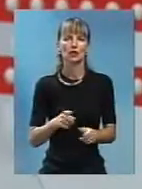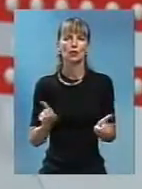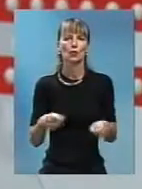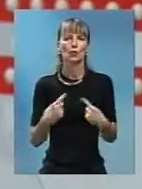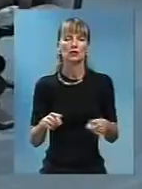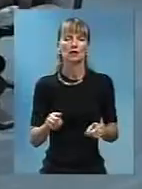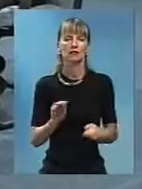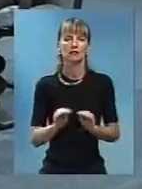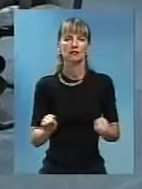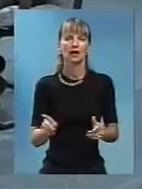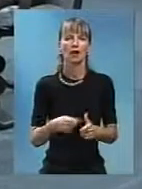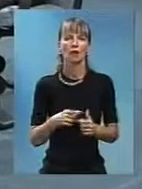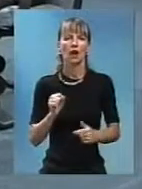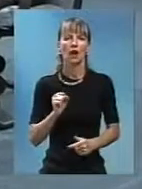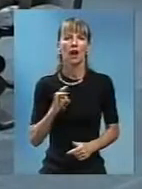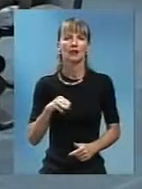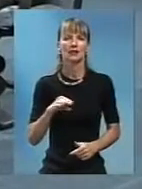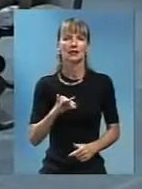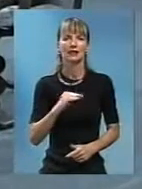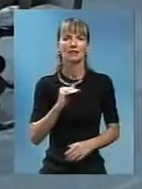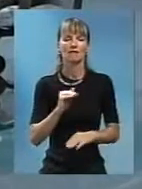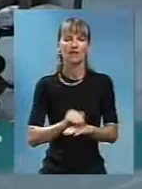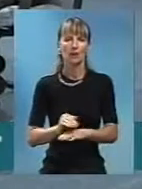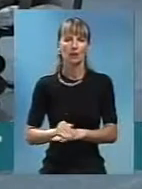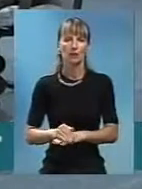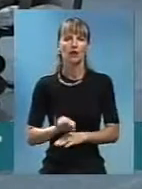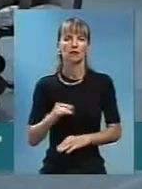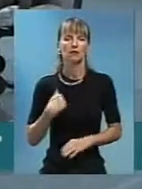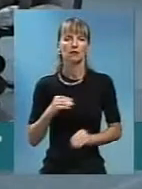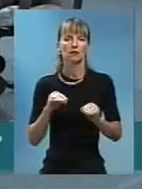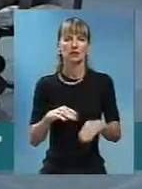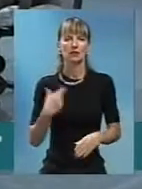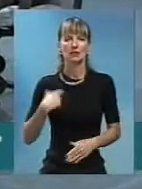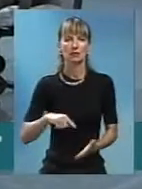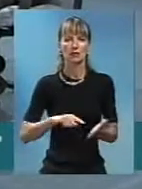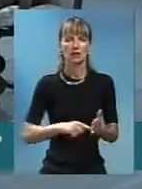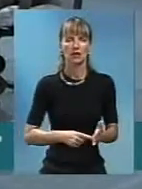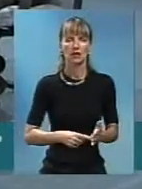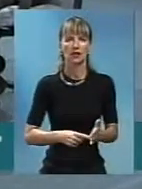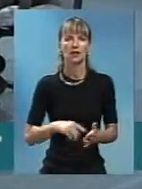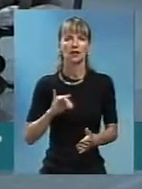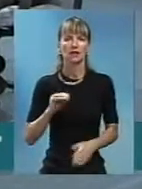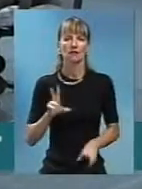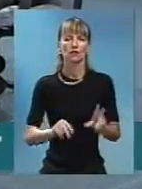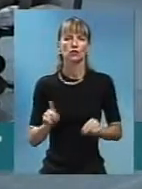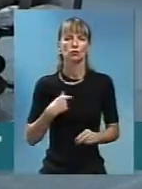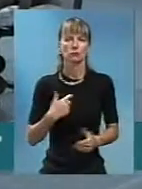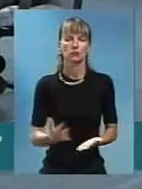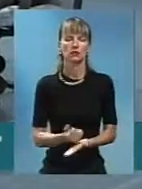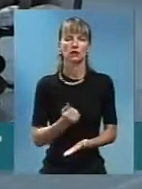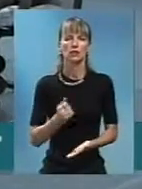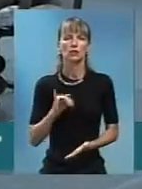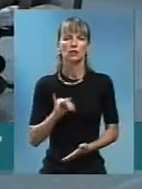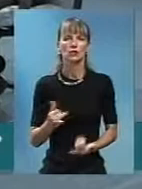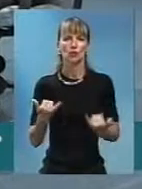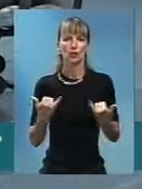музейними предметами або артефактами. І ми поставили собі мету. І вважаю, що ми досягнули її